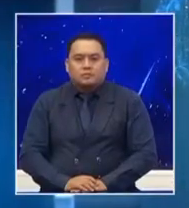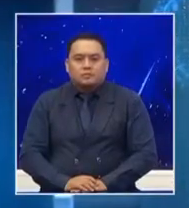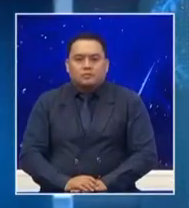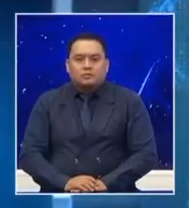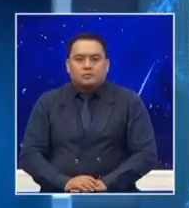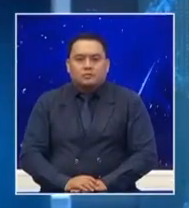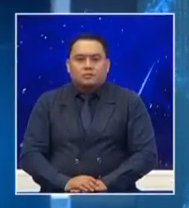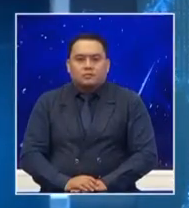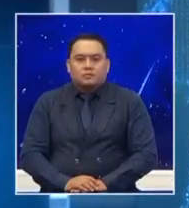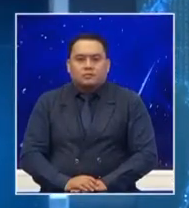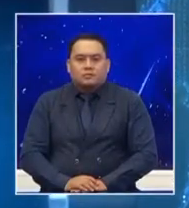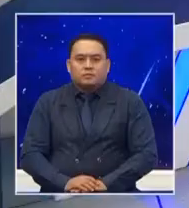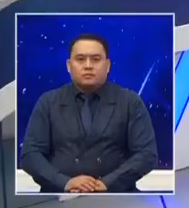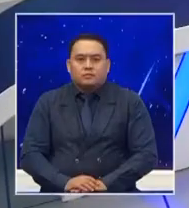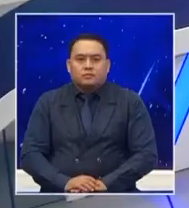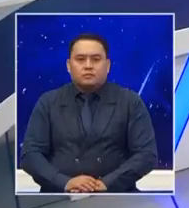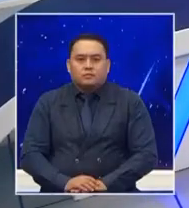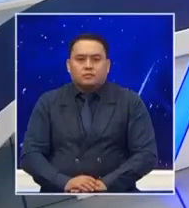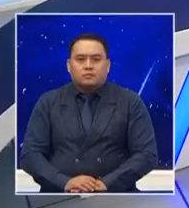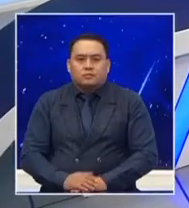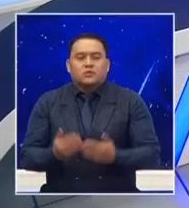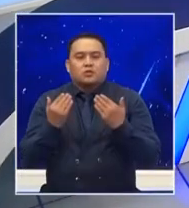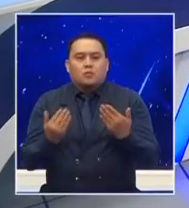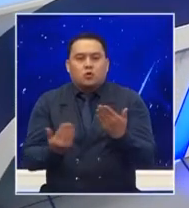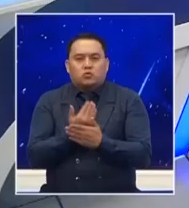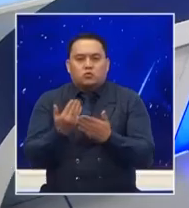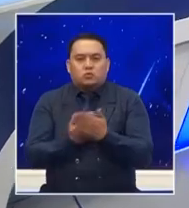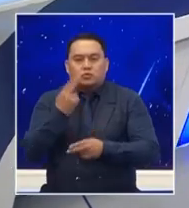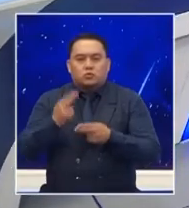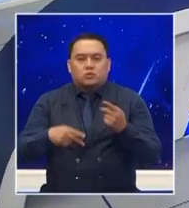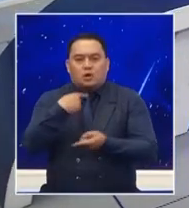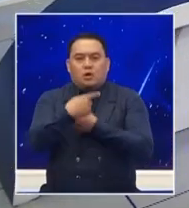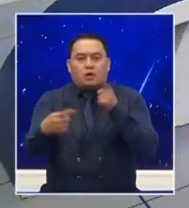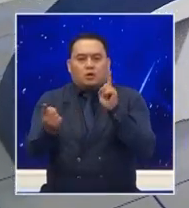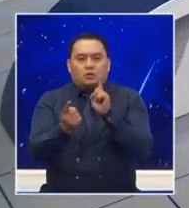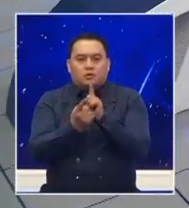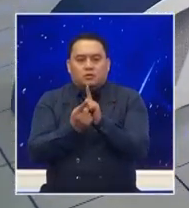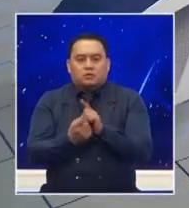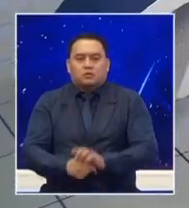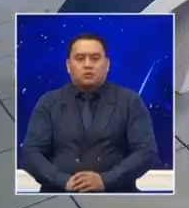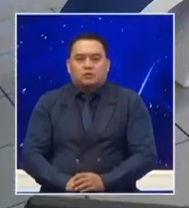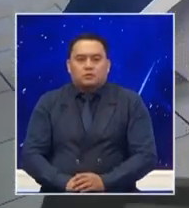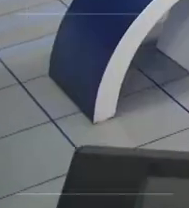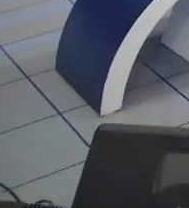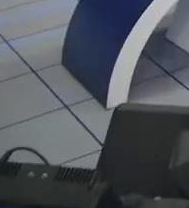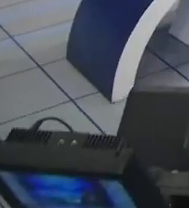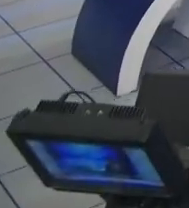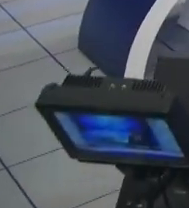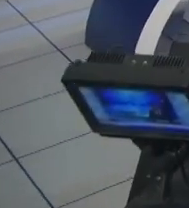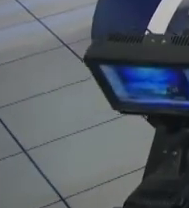телеарнасы, Қаратал ауданынан. Қадірменді көрермен, бүгінге осы, сенбіде эфирде жүздескенше.